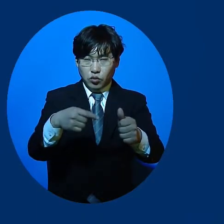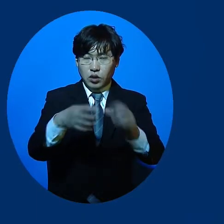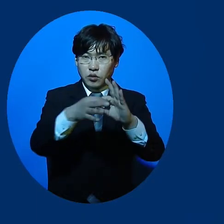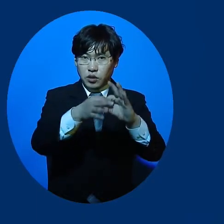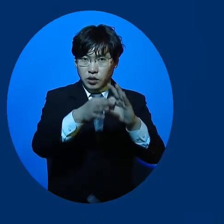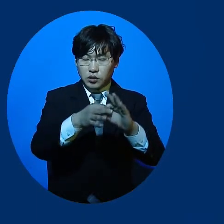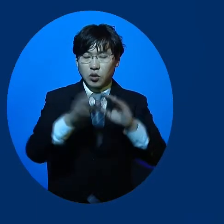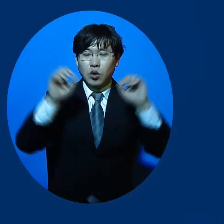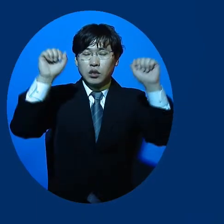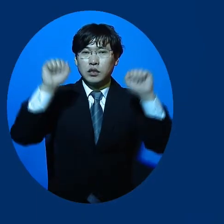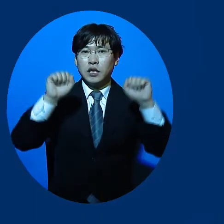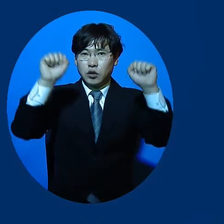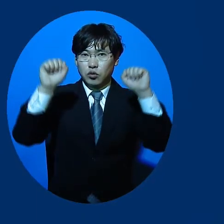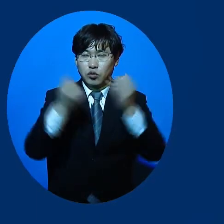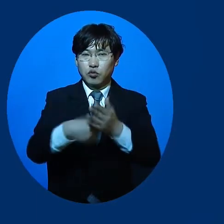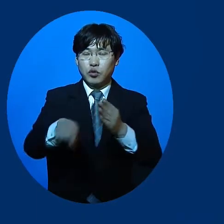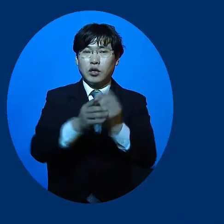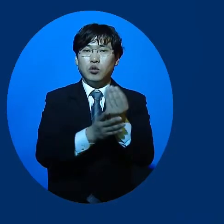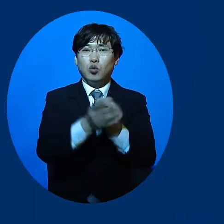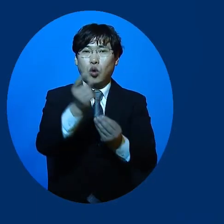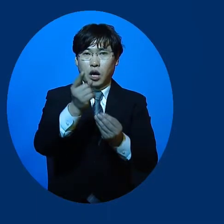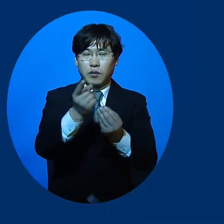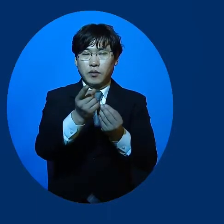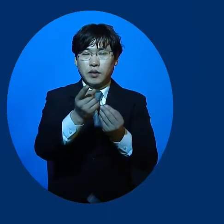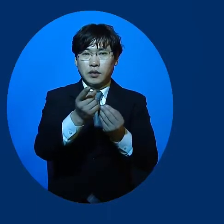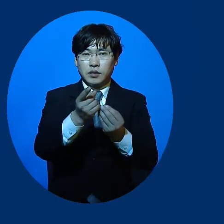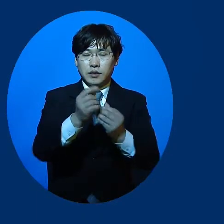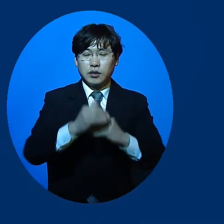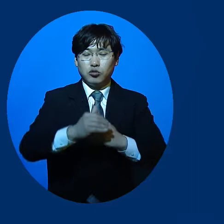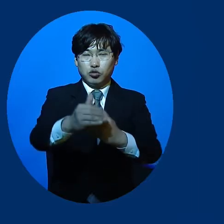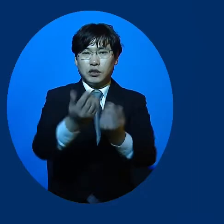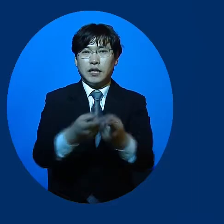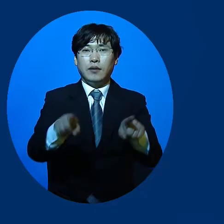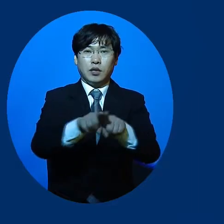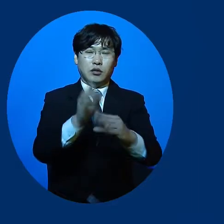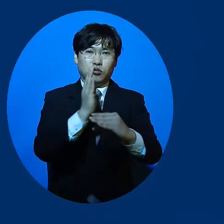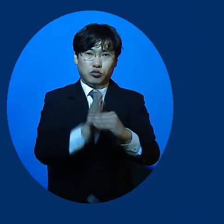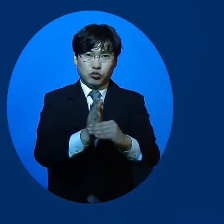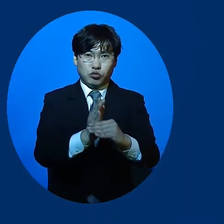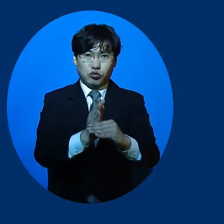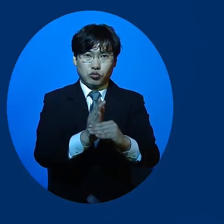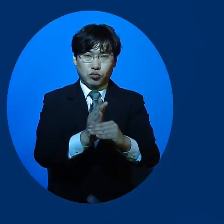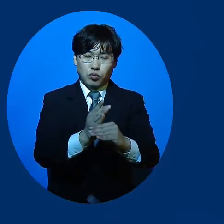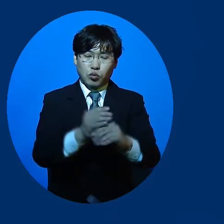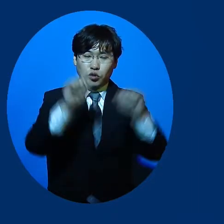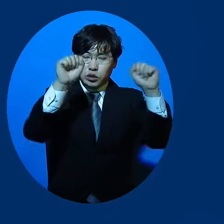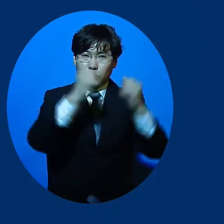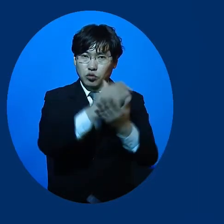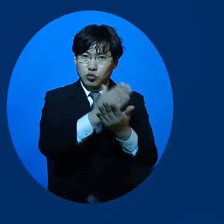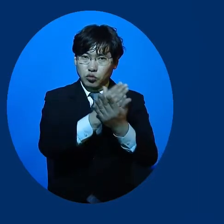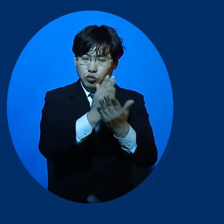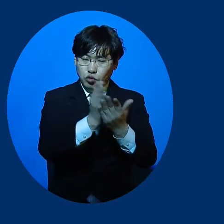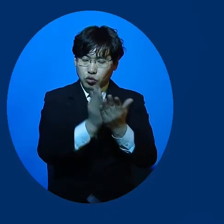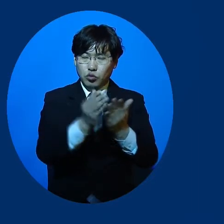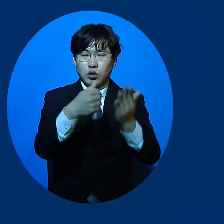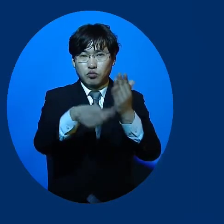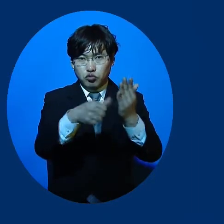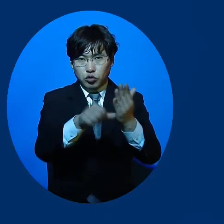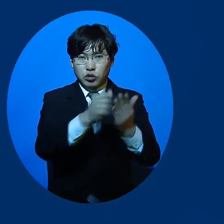사업을 하고 있습니다. 그래서 이 통합체육 수업에 필요한 교구 지원을 한